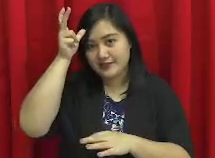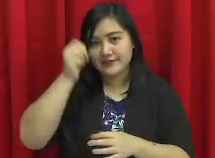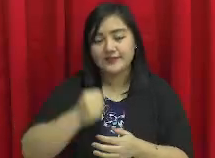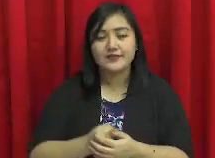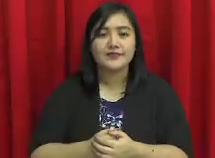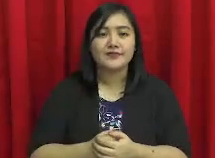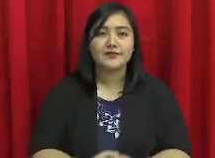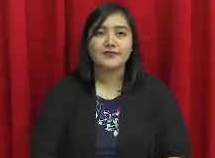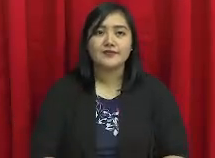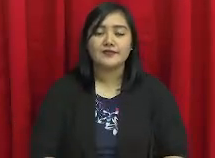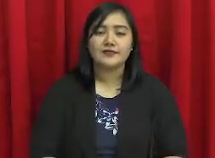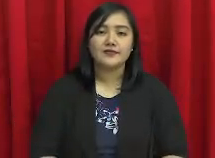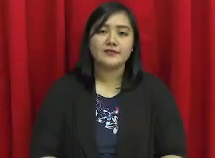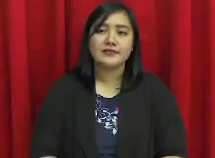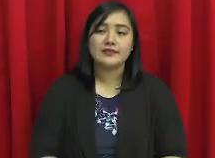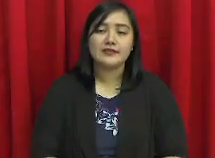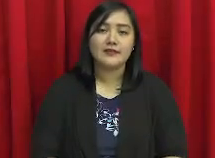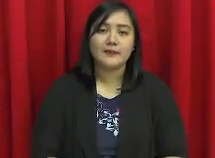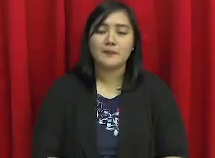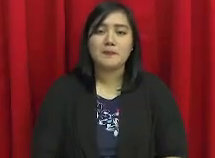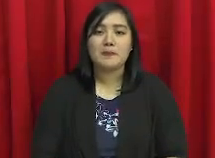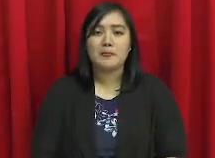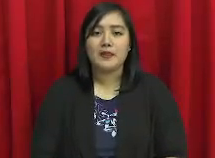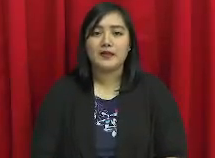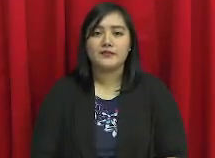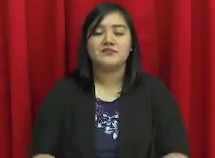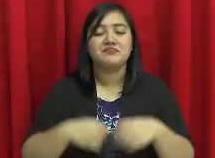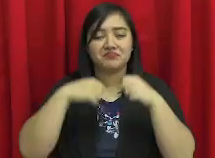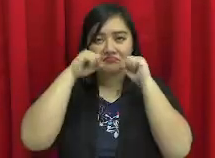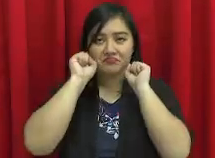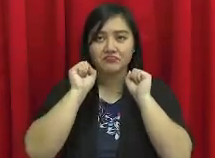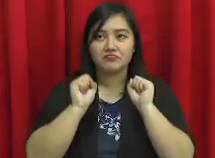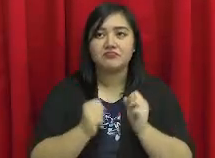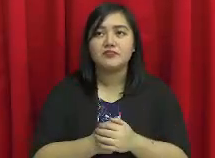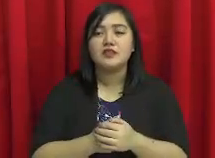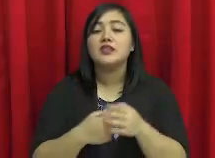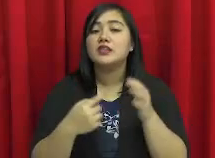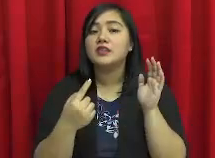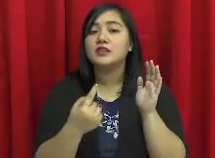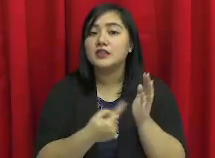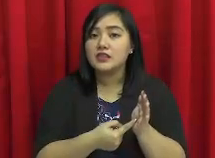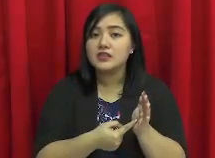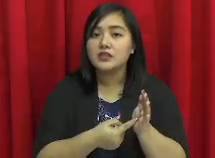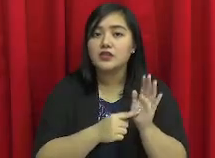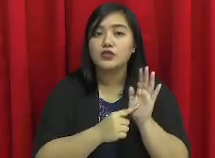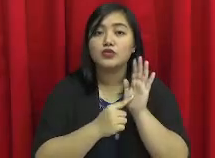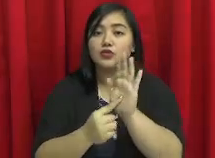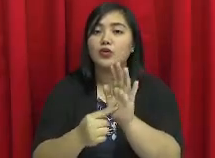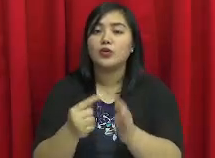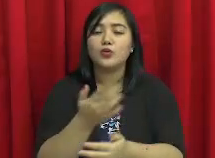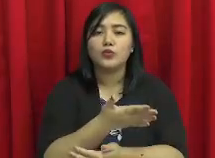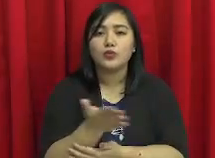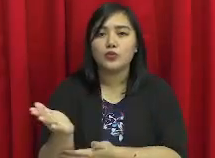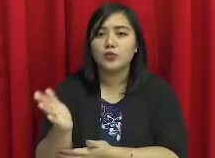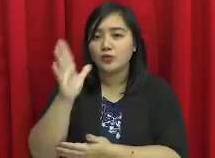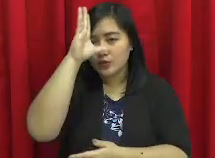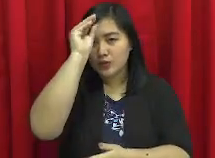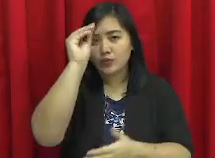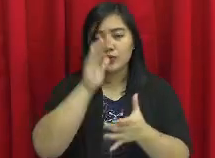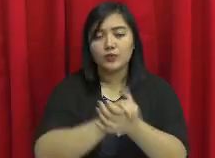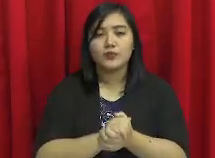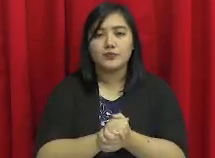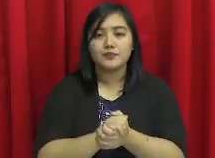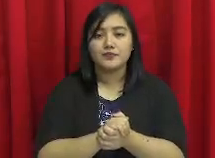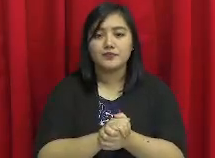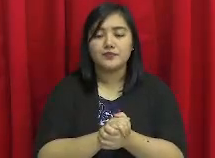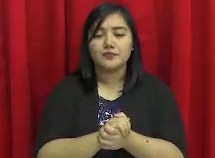Nakakalungkot po nito. Sinasabi ko po sa inyo, this will show us, leaders of the family, husbands. Okay? Husbands, wala mang